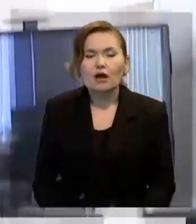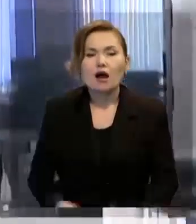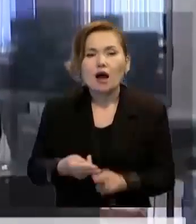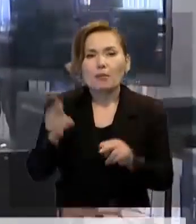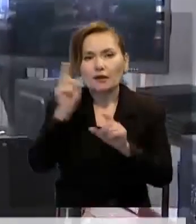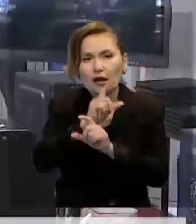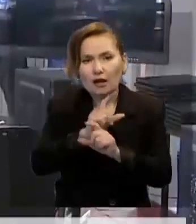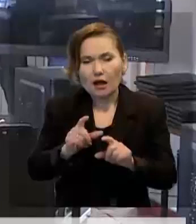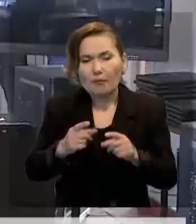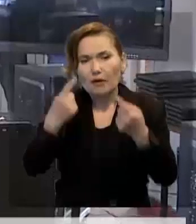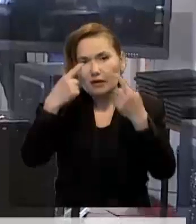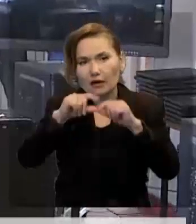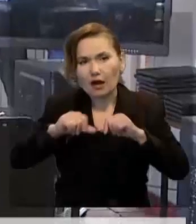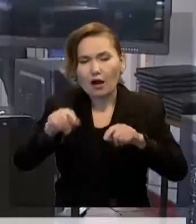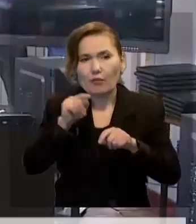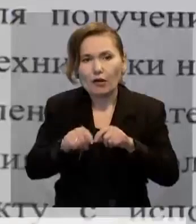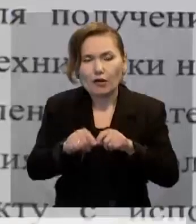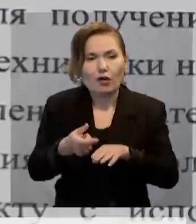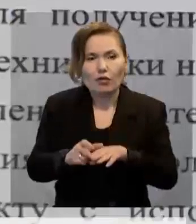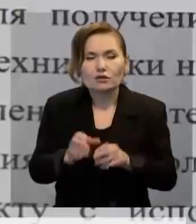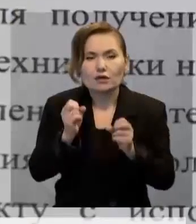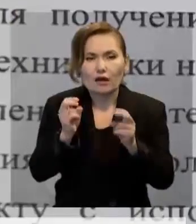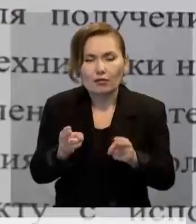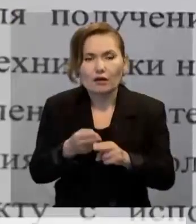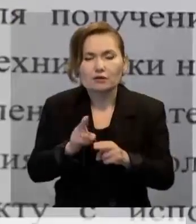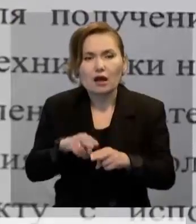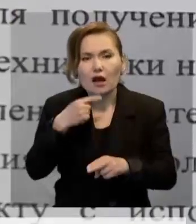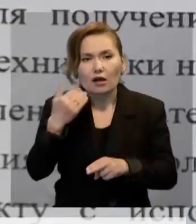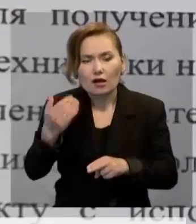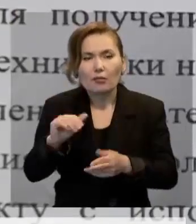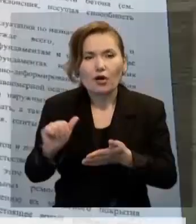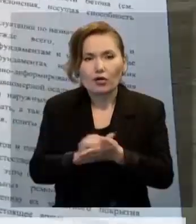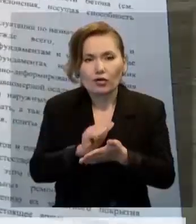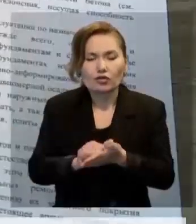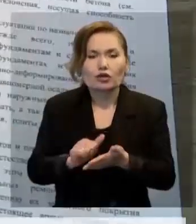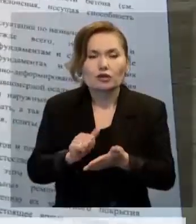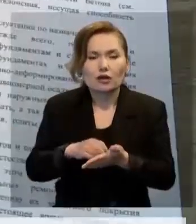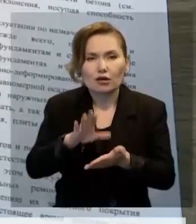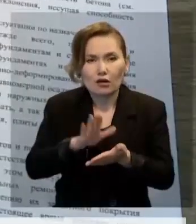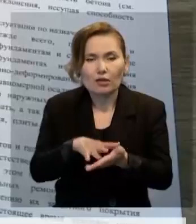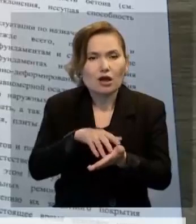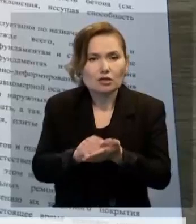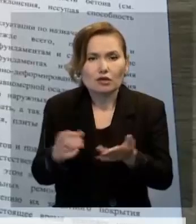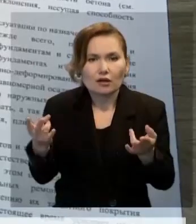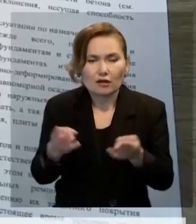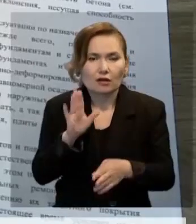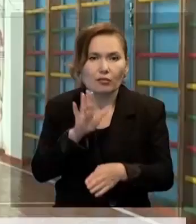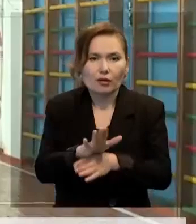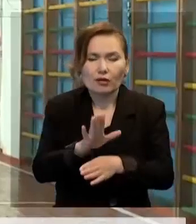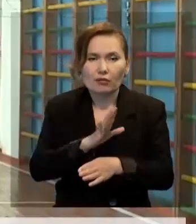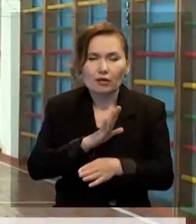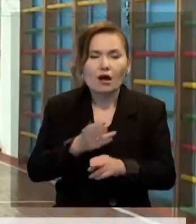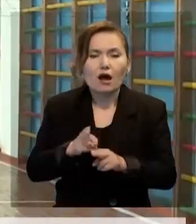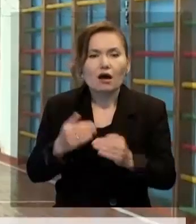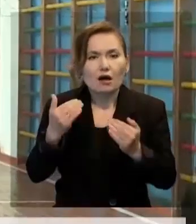мектептің техникалық жағдайына сараптама жасап, апатты деген қорытынды шығарады. Құжатта тіпті кешікпей сүрілу қажеттігі де айтылған. Бірақ соған қарамастан қазір